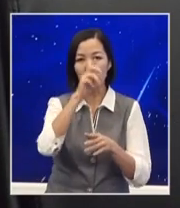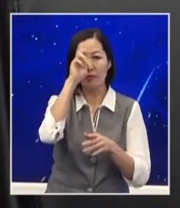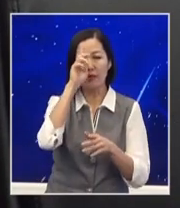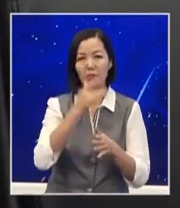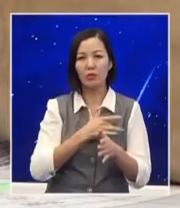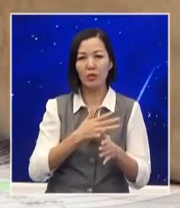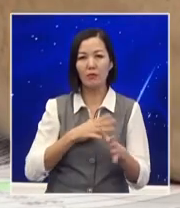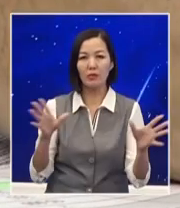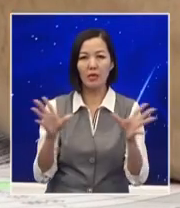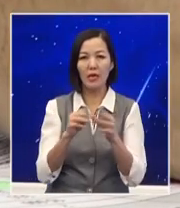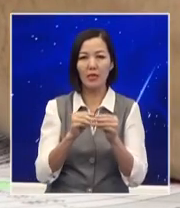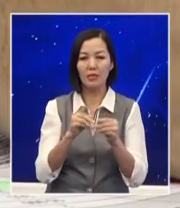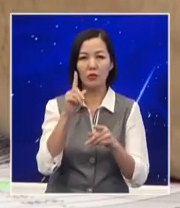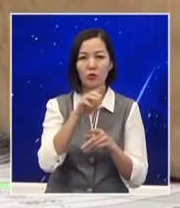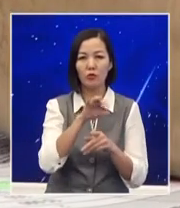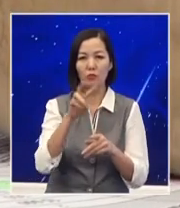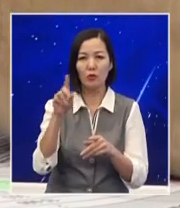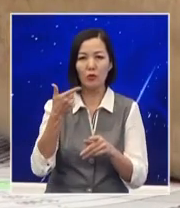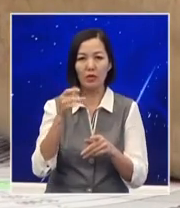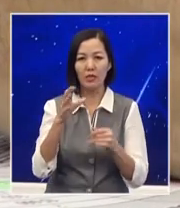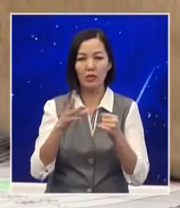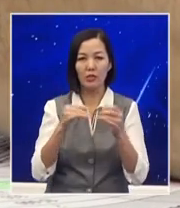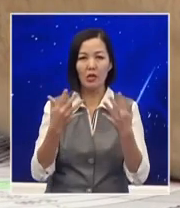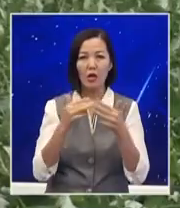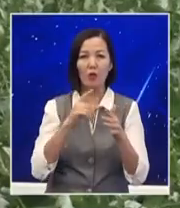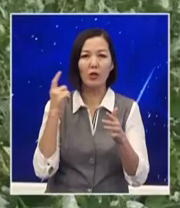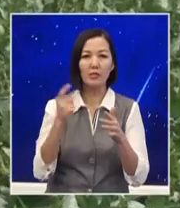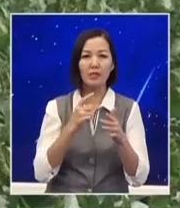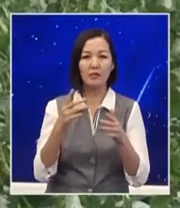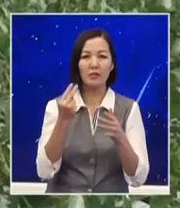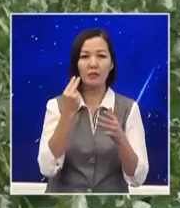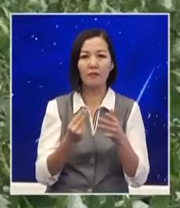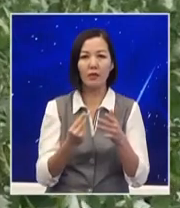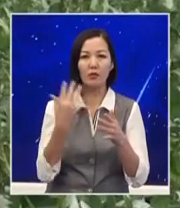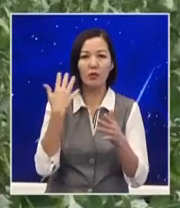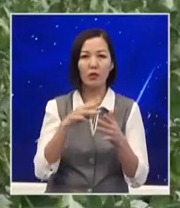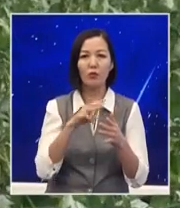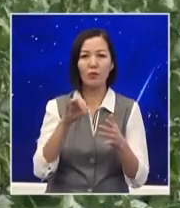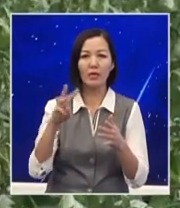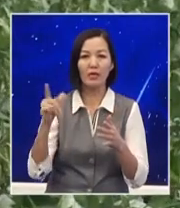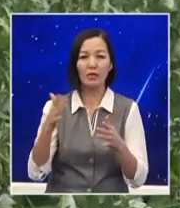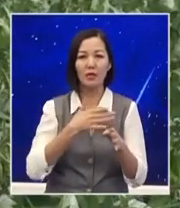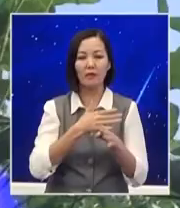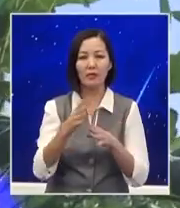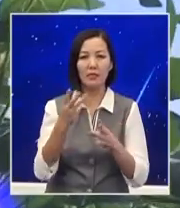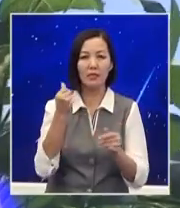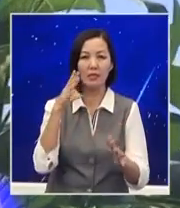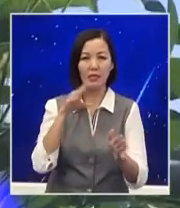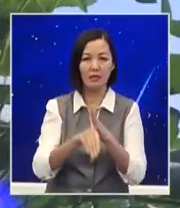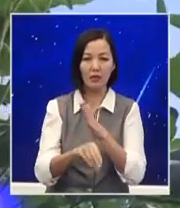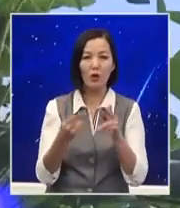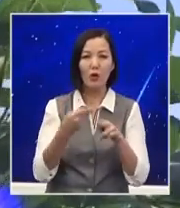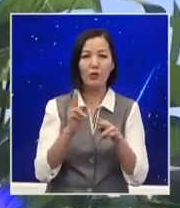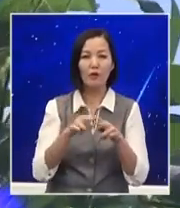мемлекеттік жекеменшік серіктестік аясында 100 миллион гектардан астам ауыл шаруашылық жерлерін цифрландыруға 50 миллиард теңге инвестиция